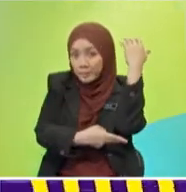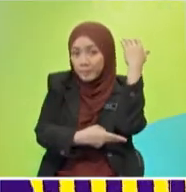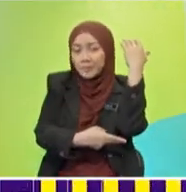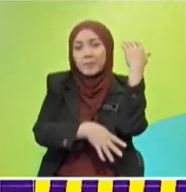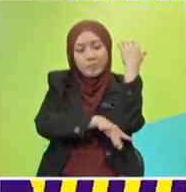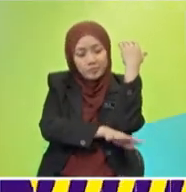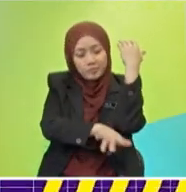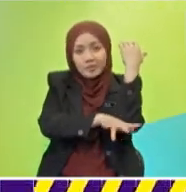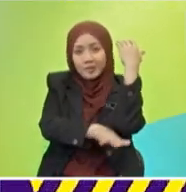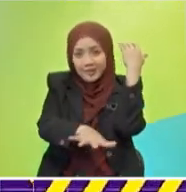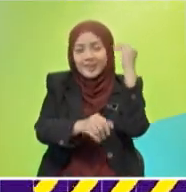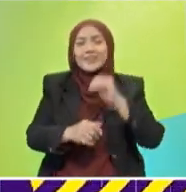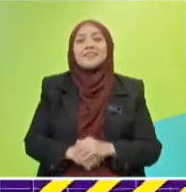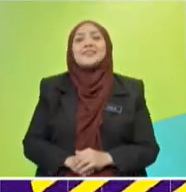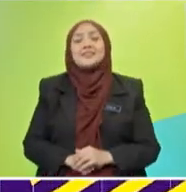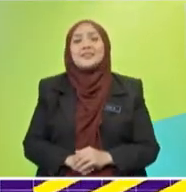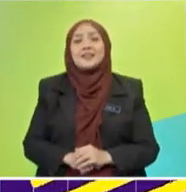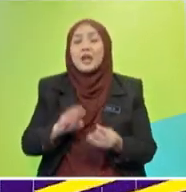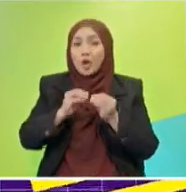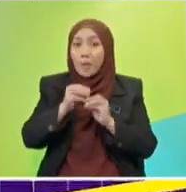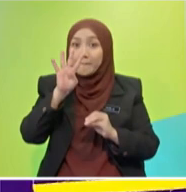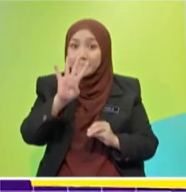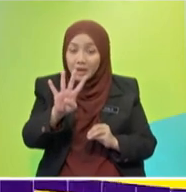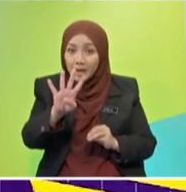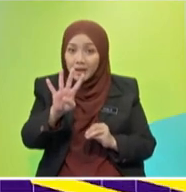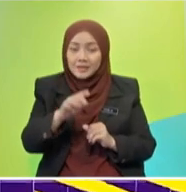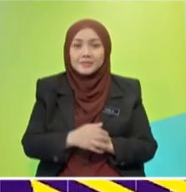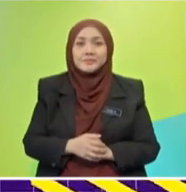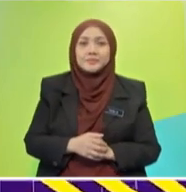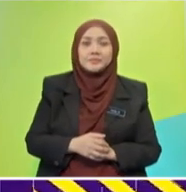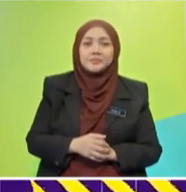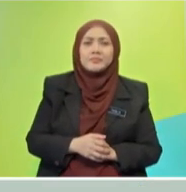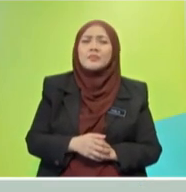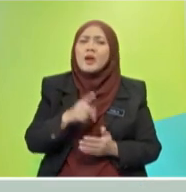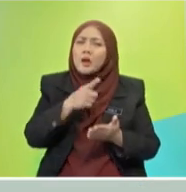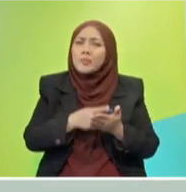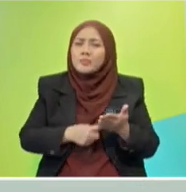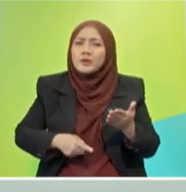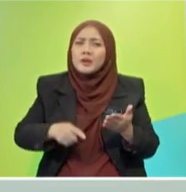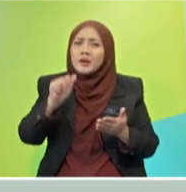ketiga Oke nomor 4 Ha ini Anis apa Anis